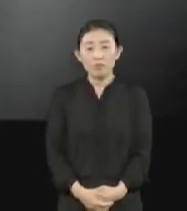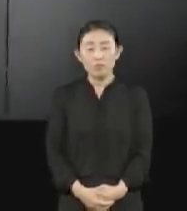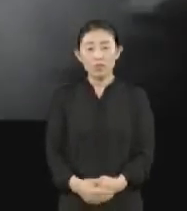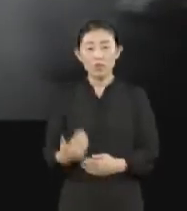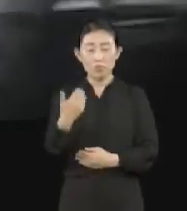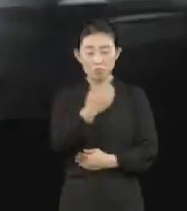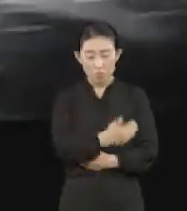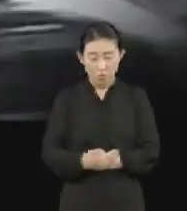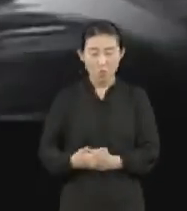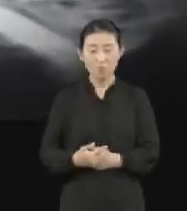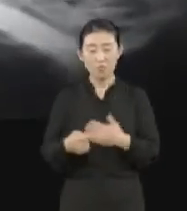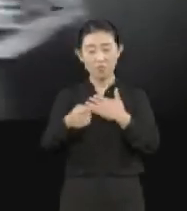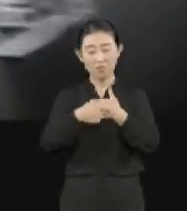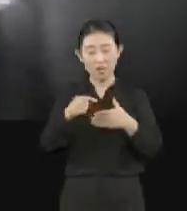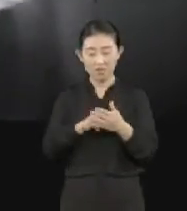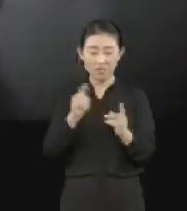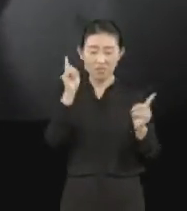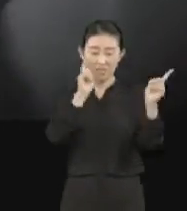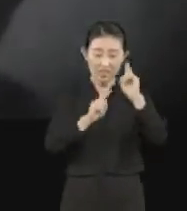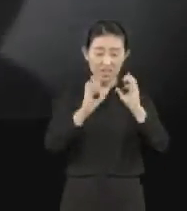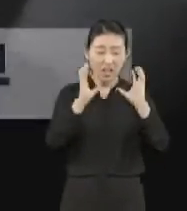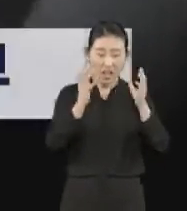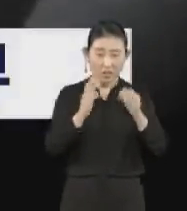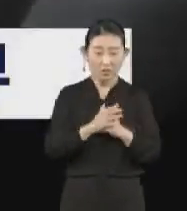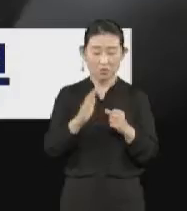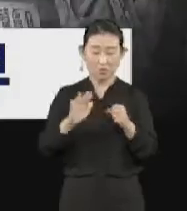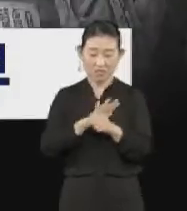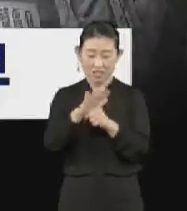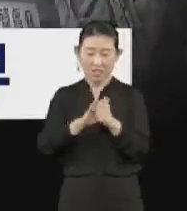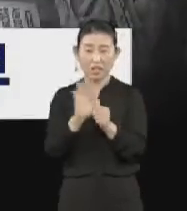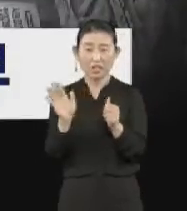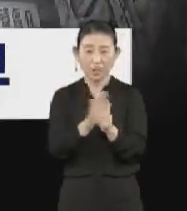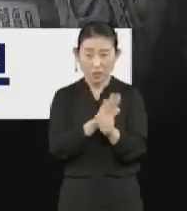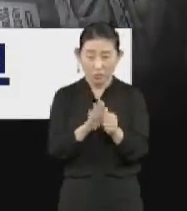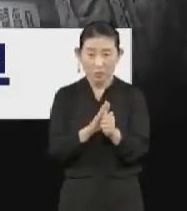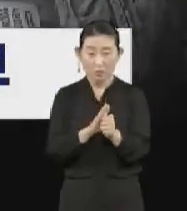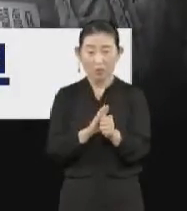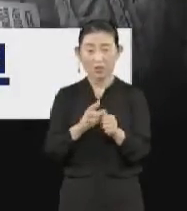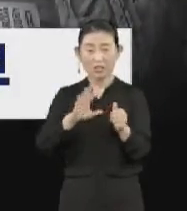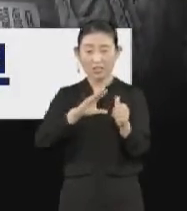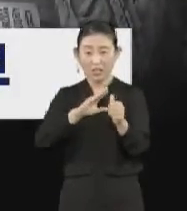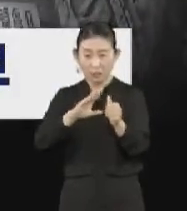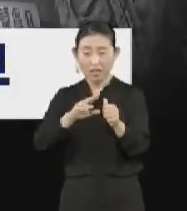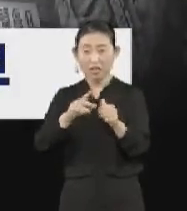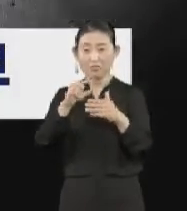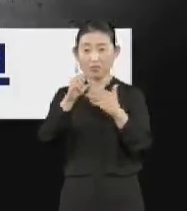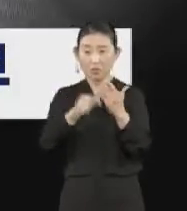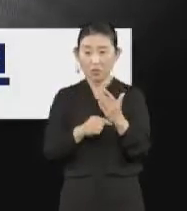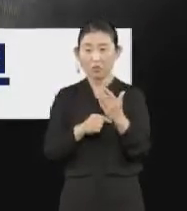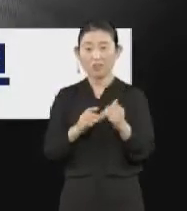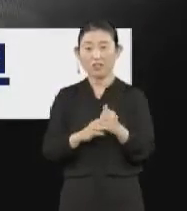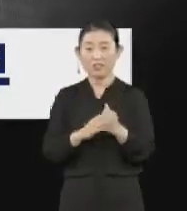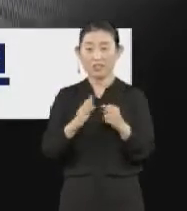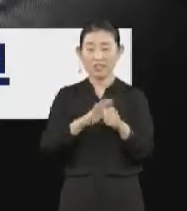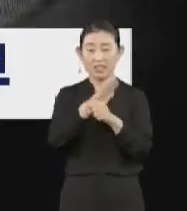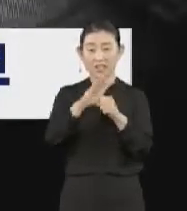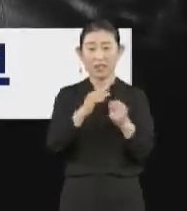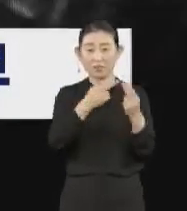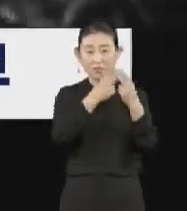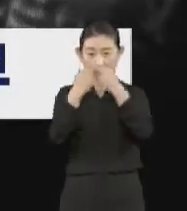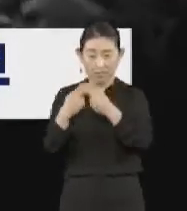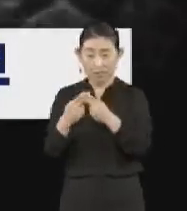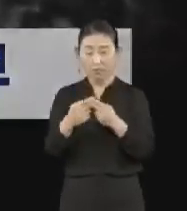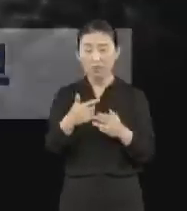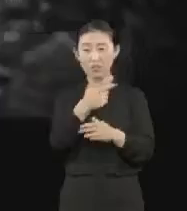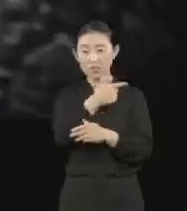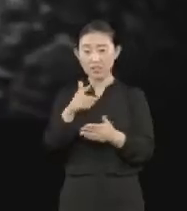몸과 마음에 상처 입은 학대 아동의 사랑과 위로를 나누는 TJB의 사랑의 반창고 프로젝트에 국내 대형